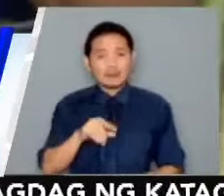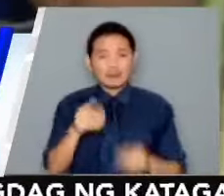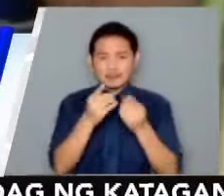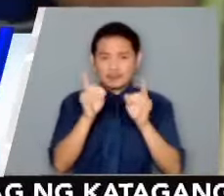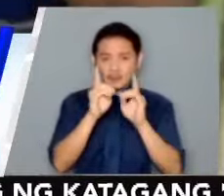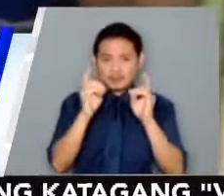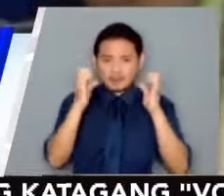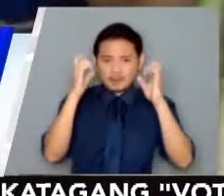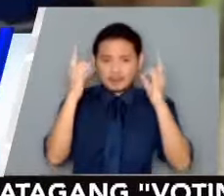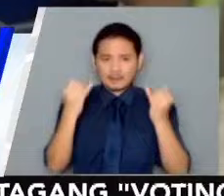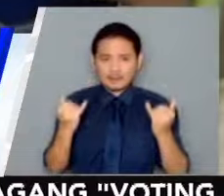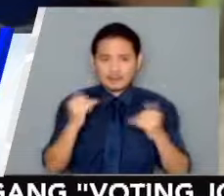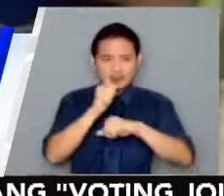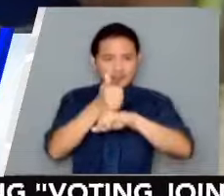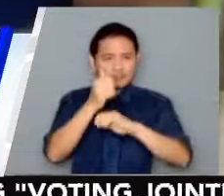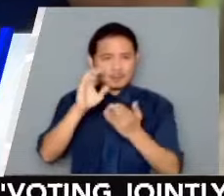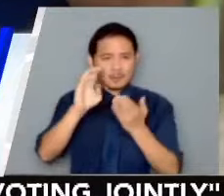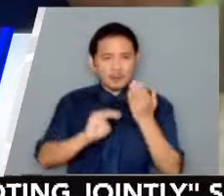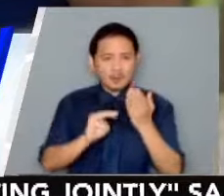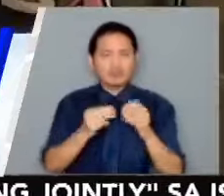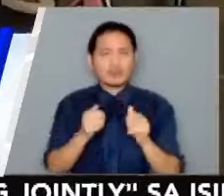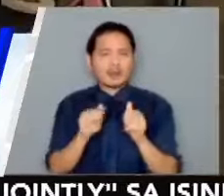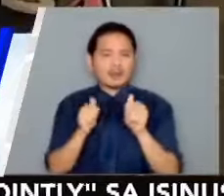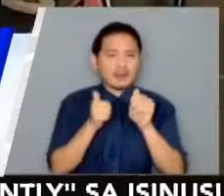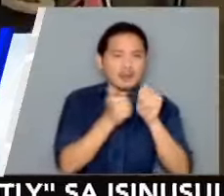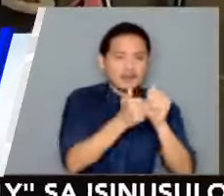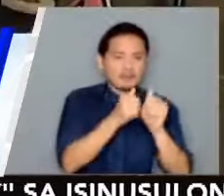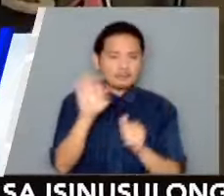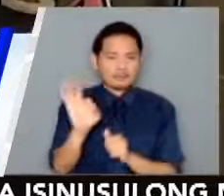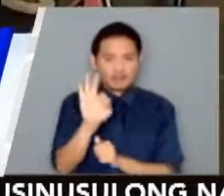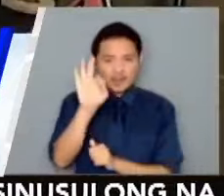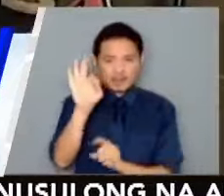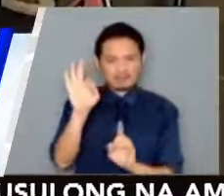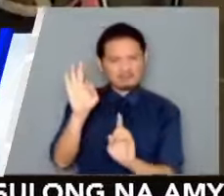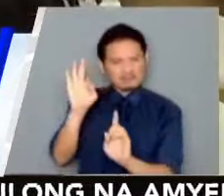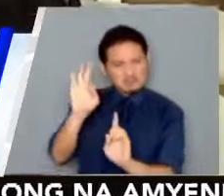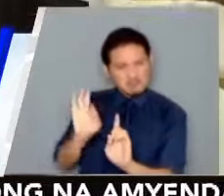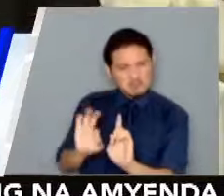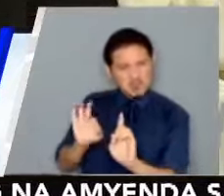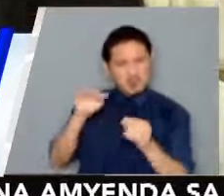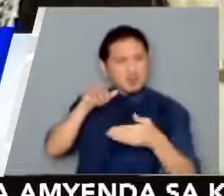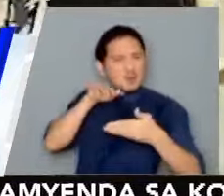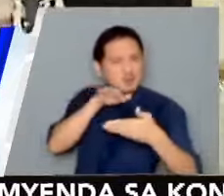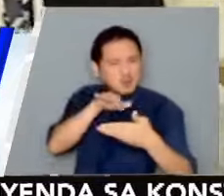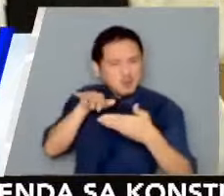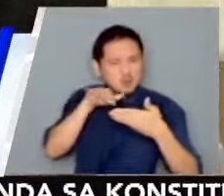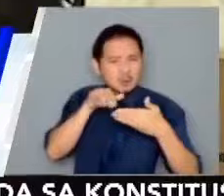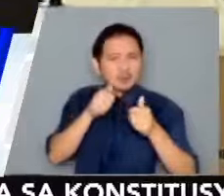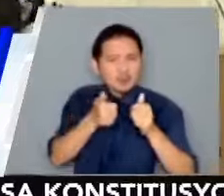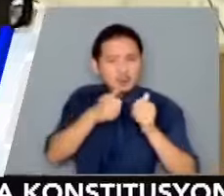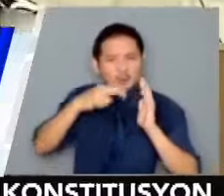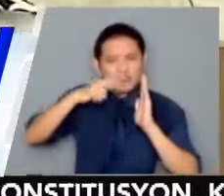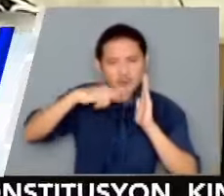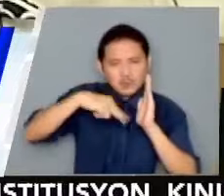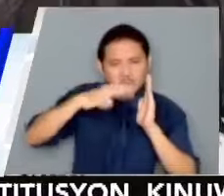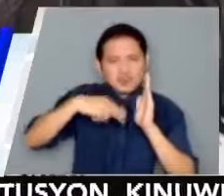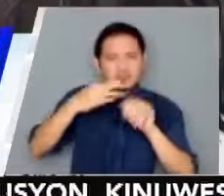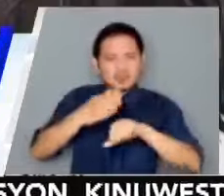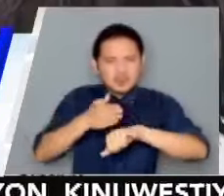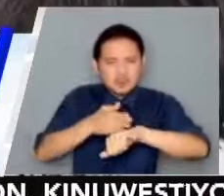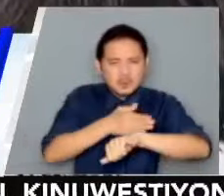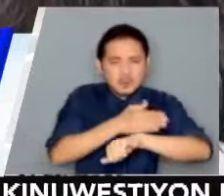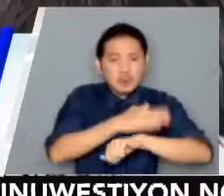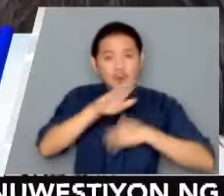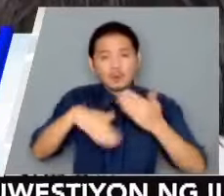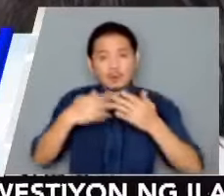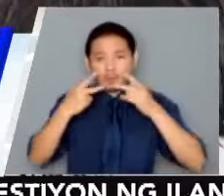Fridays. Isa itong programa para palakasin ang K-12 Basic Education Program sa pamamagitan ng pagbabasa. Para ito sa lahat ng public elementary, high school